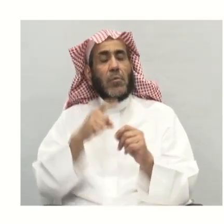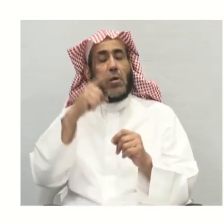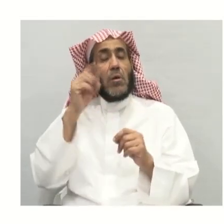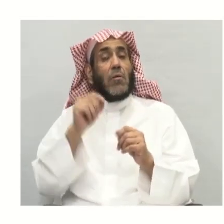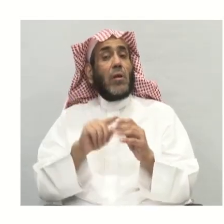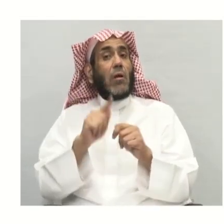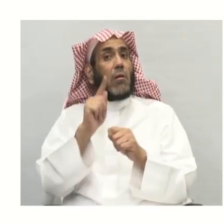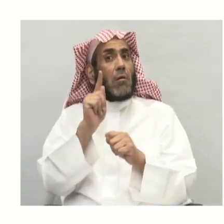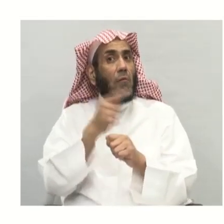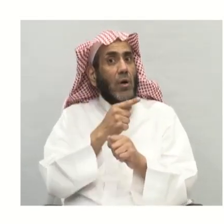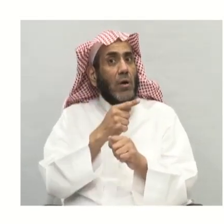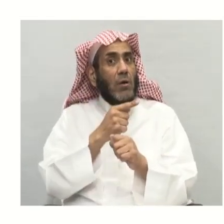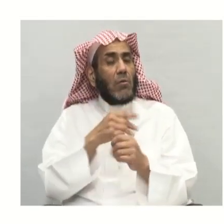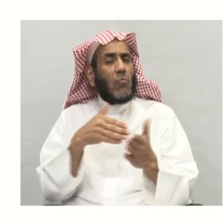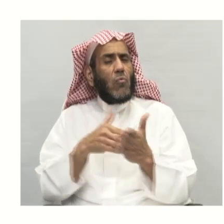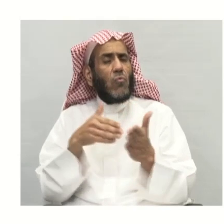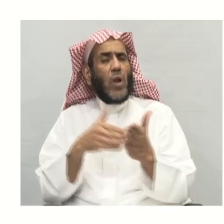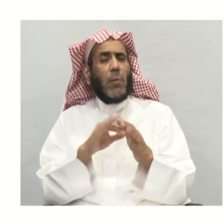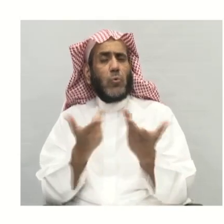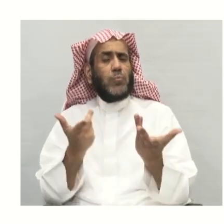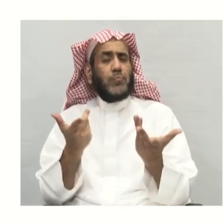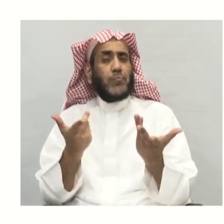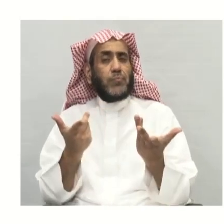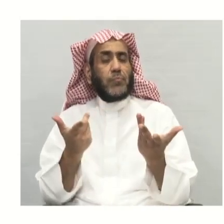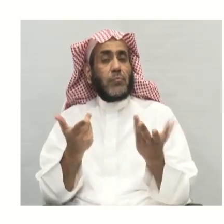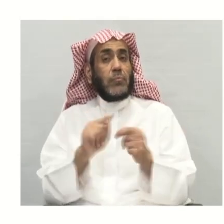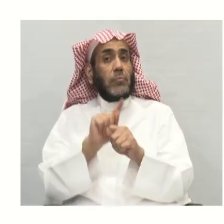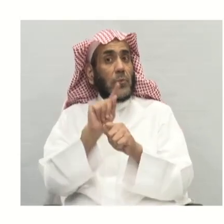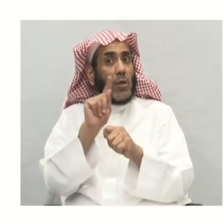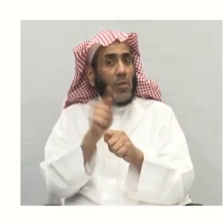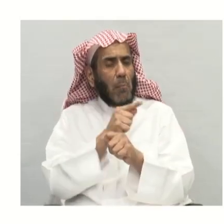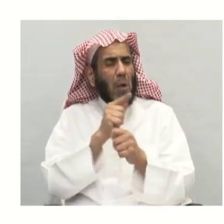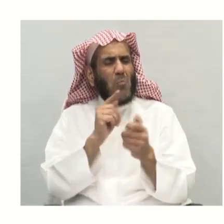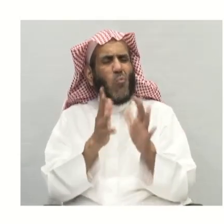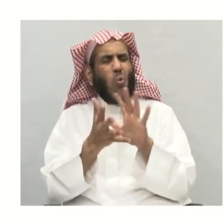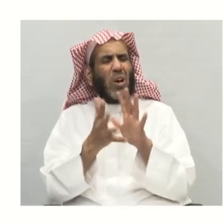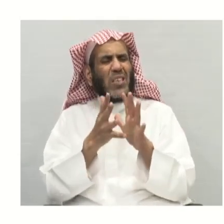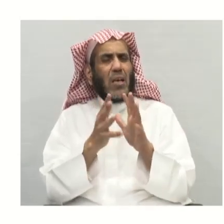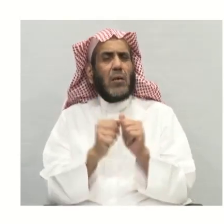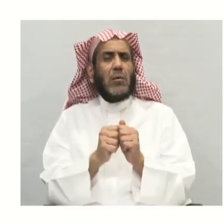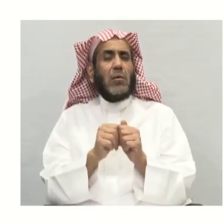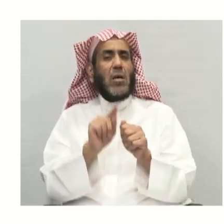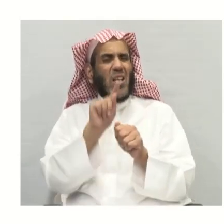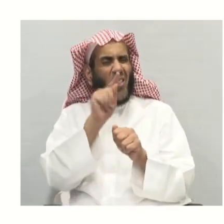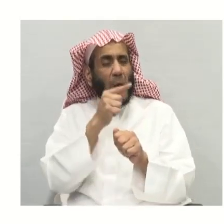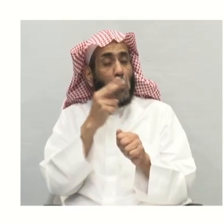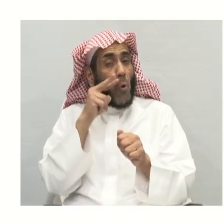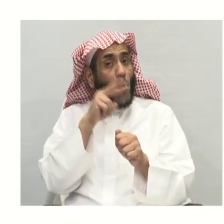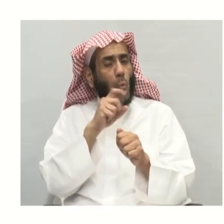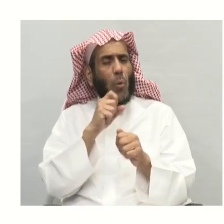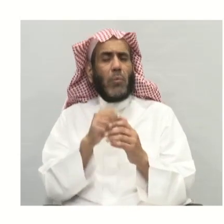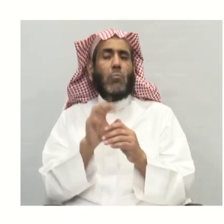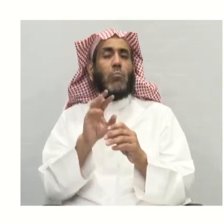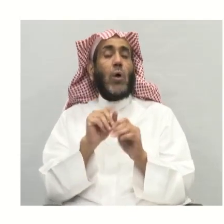حاله الرفع فالعلامه ستكون ضمه مقدره اذا هي العلامه العراب هنا